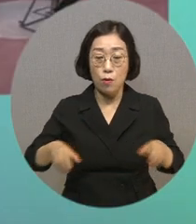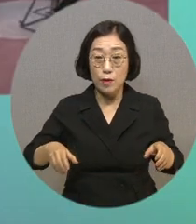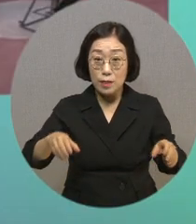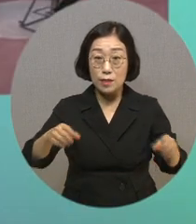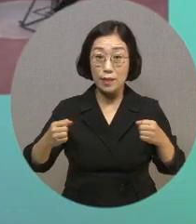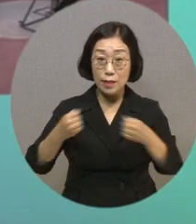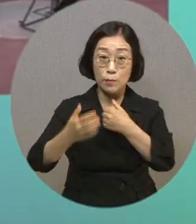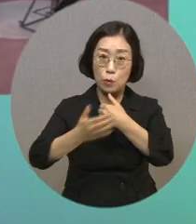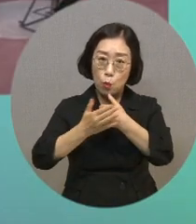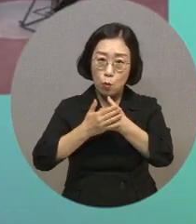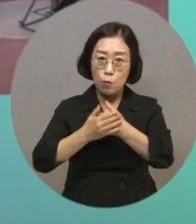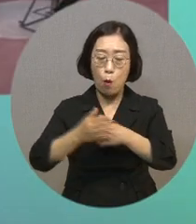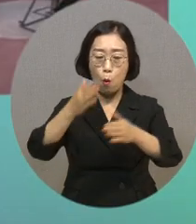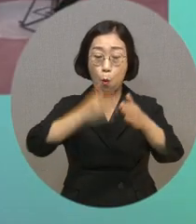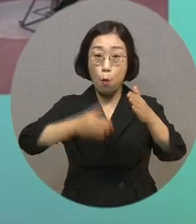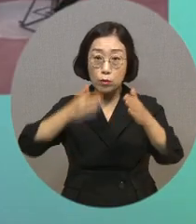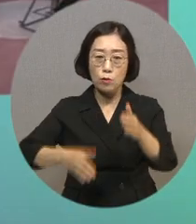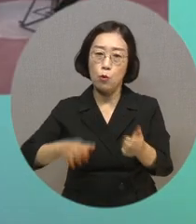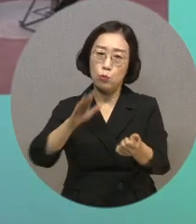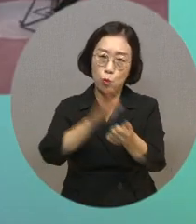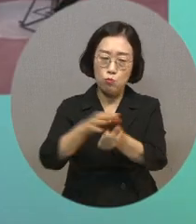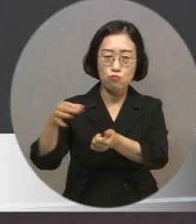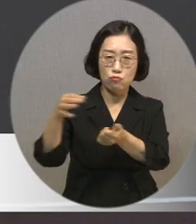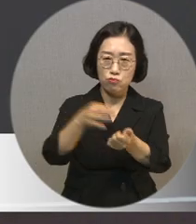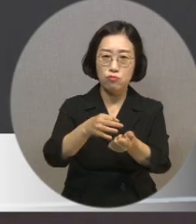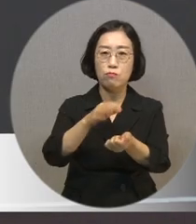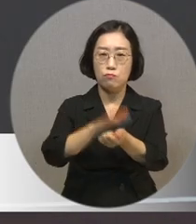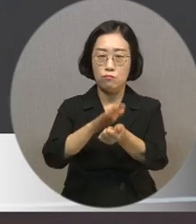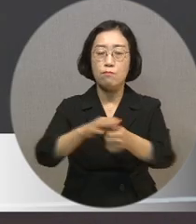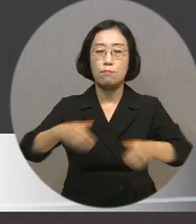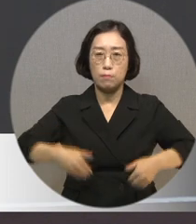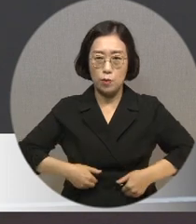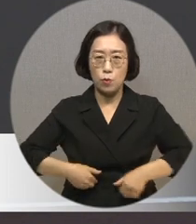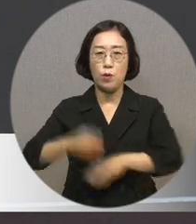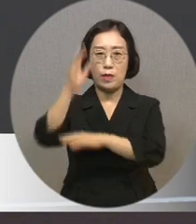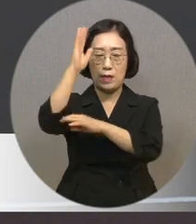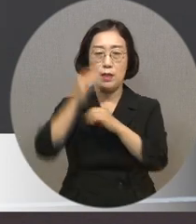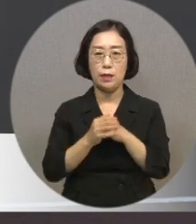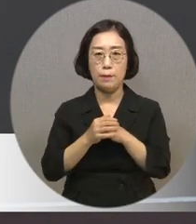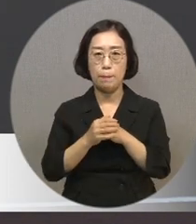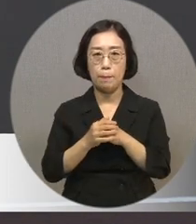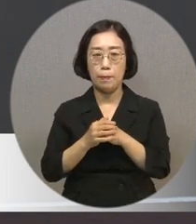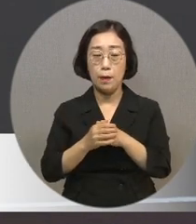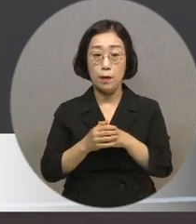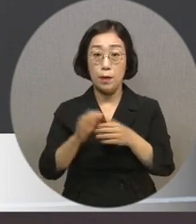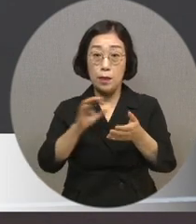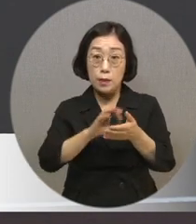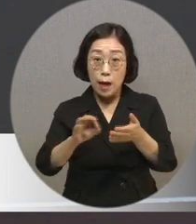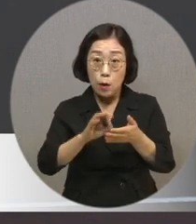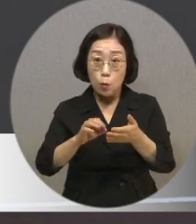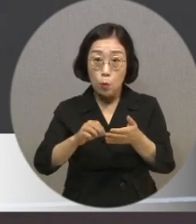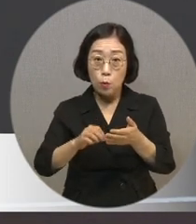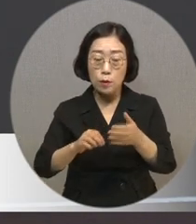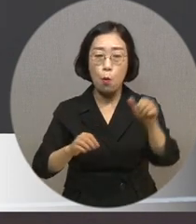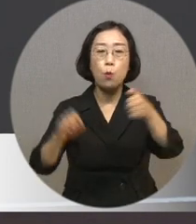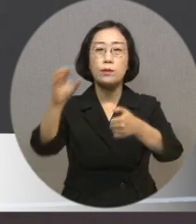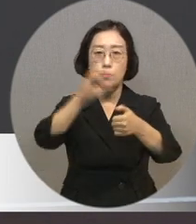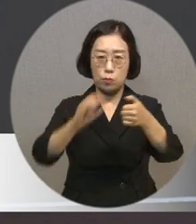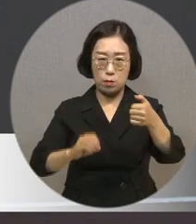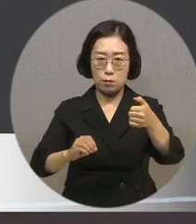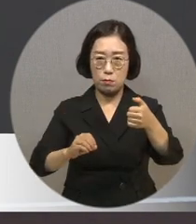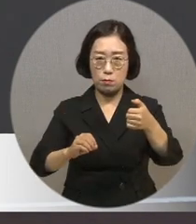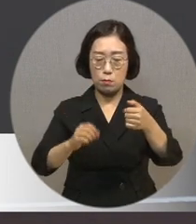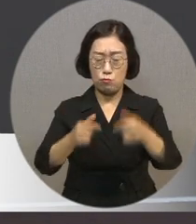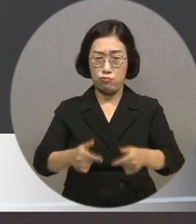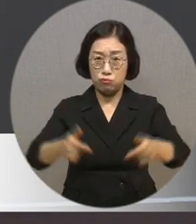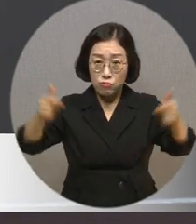동력보조장치의 공적급여화를 언급했습니다. 휠체어를 사용하시는 전체 인구가 약 50%가 넘습니다. 그렇게 어떻게 보면 우리